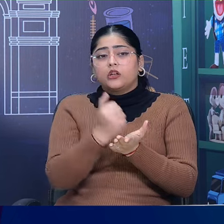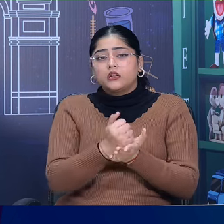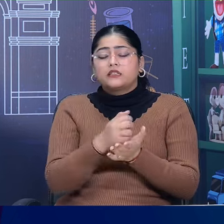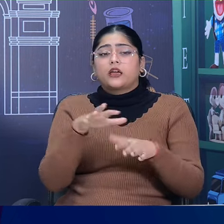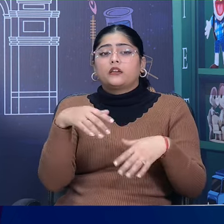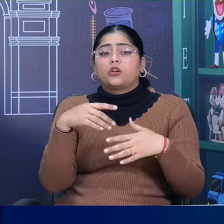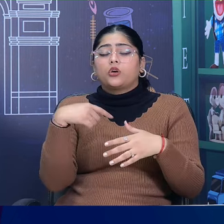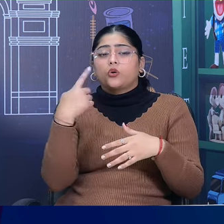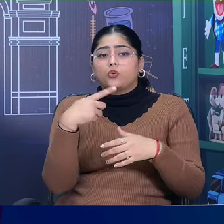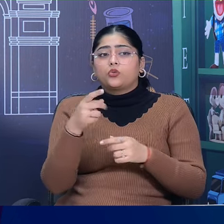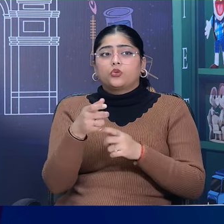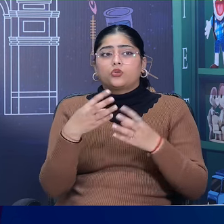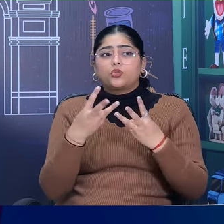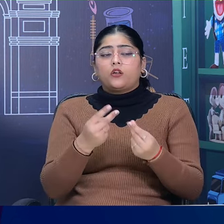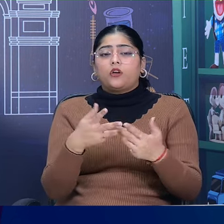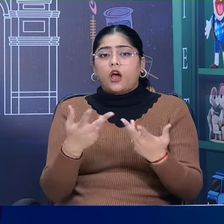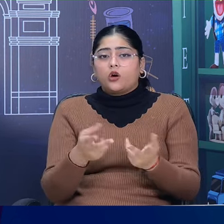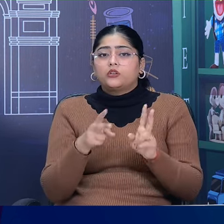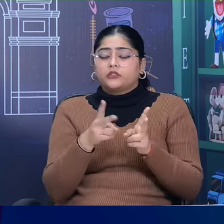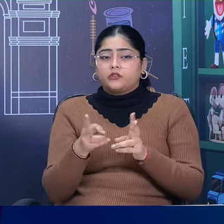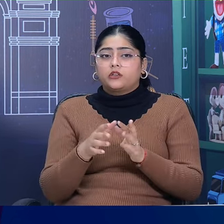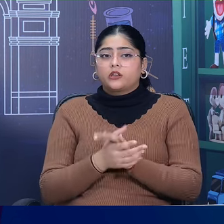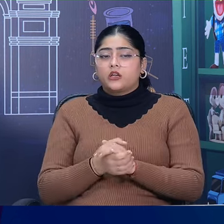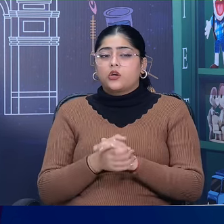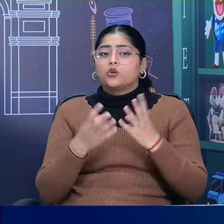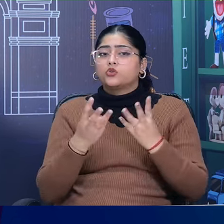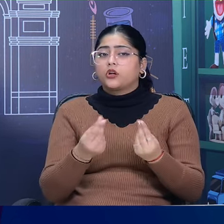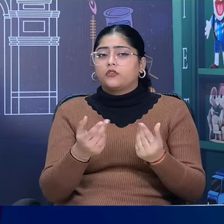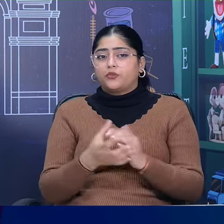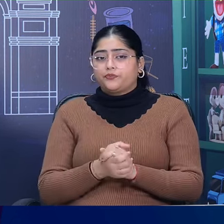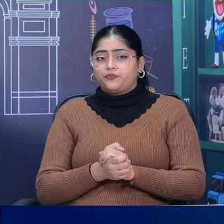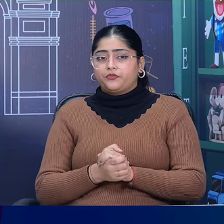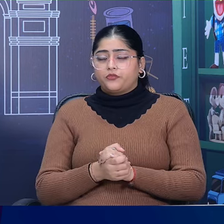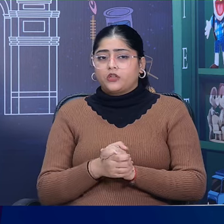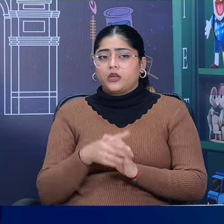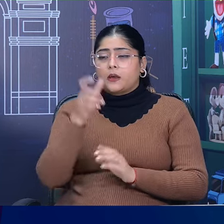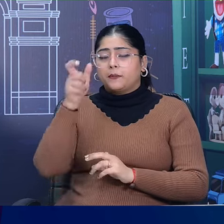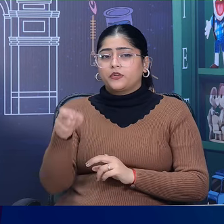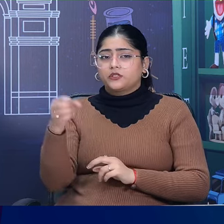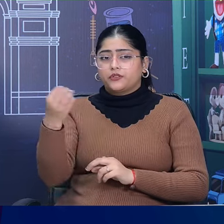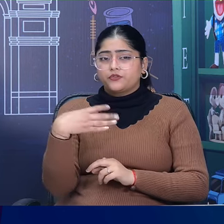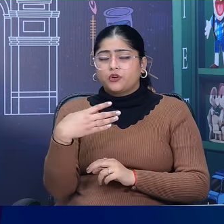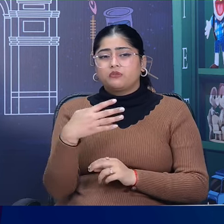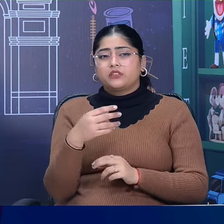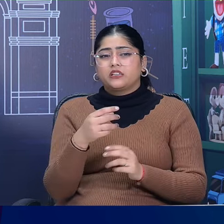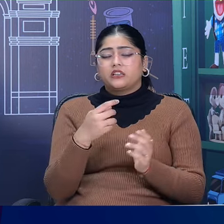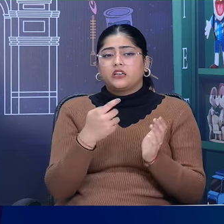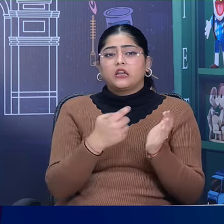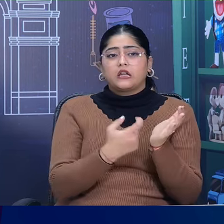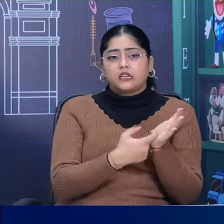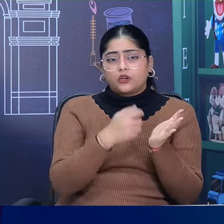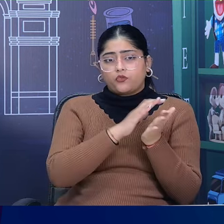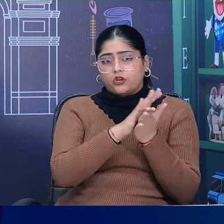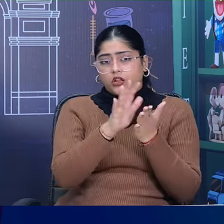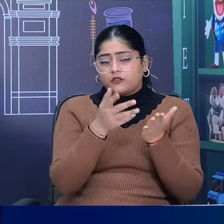सभी मेंबर्स अपनी समझ के हिसाब से अलग-अलग समाधान देते हैं कोई कहता है कि इसमें हम रेन वाटर हार्वेस्टिंग कर लेते हैं कोई कहता है कि